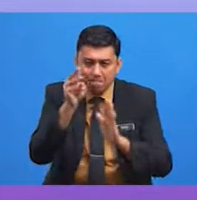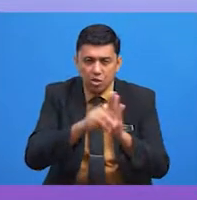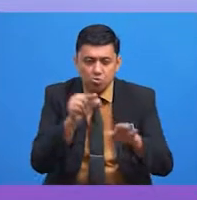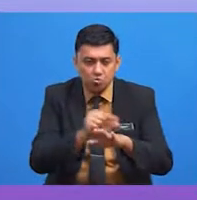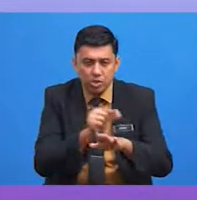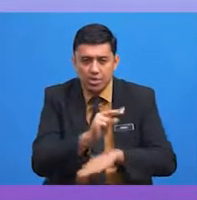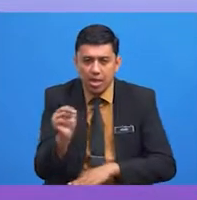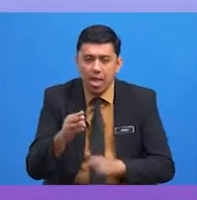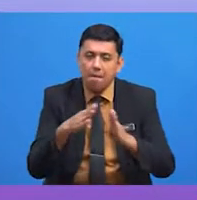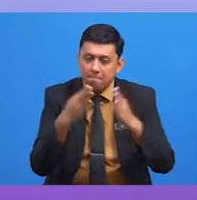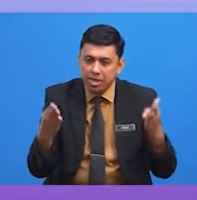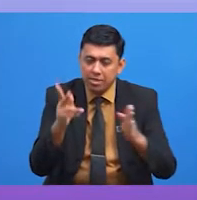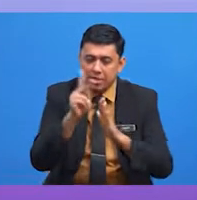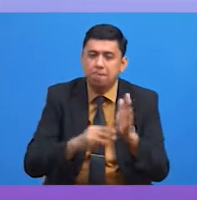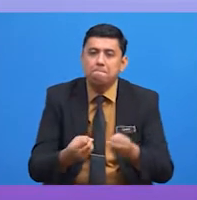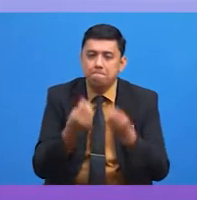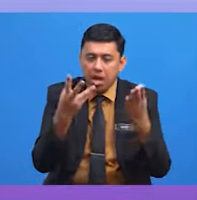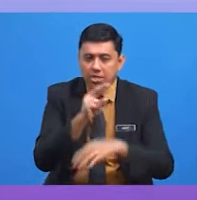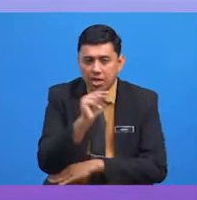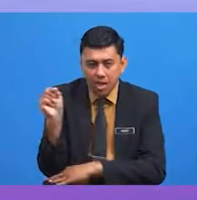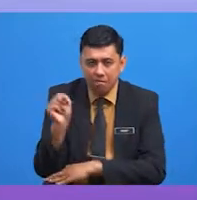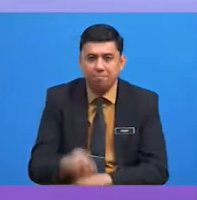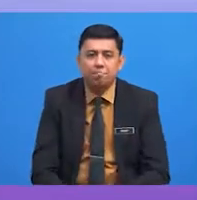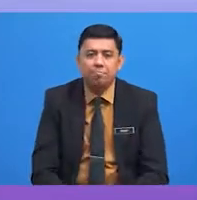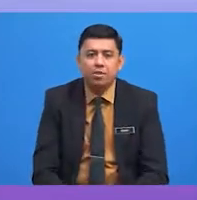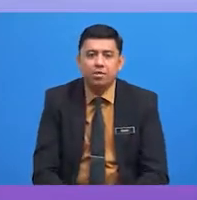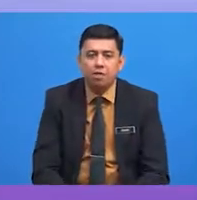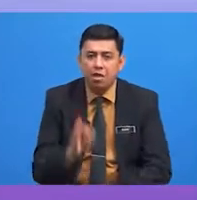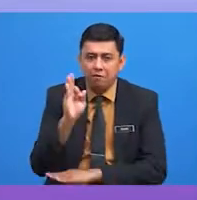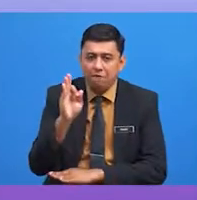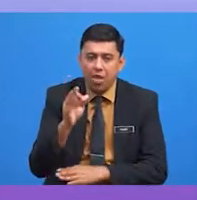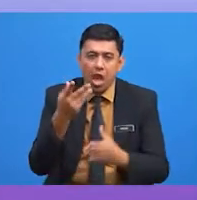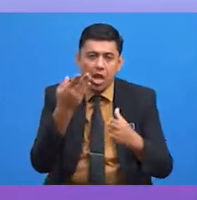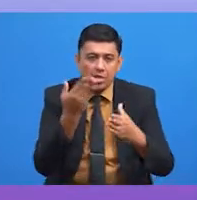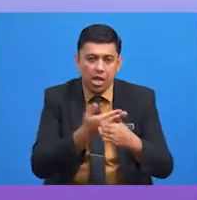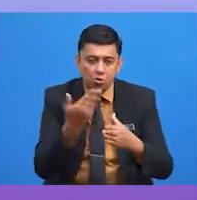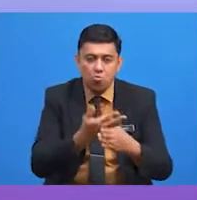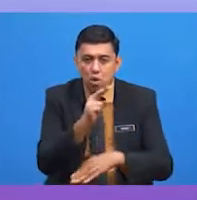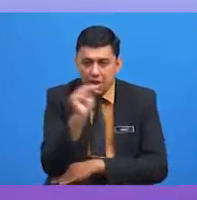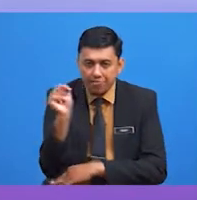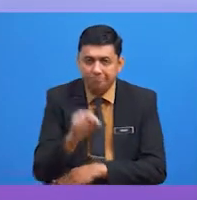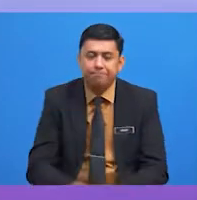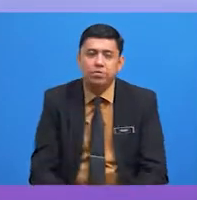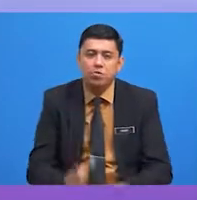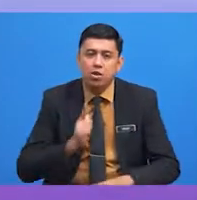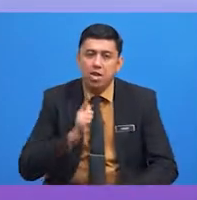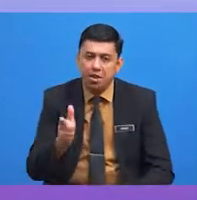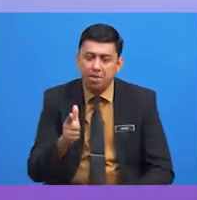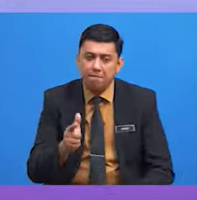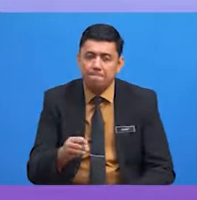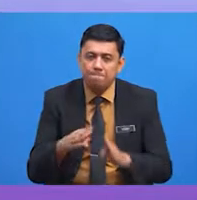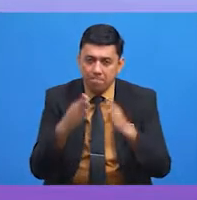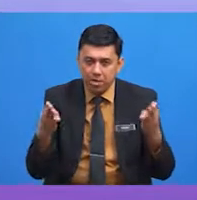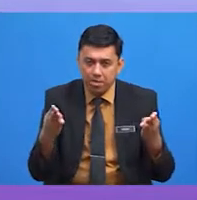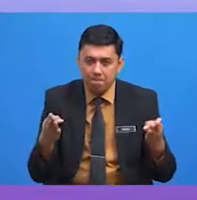bahasa kebanyakan. F. Gangguan. Laras bahasa Melayu